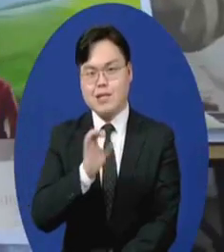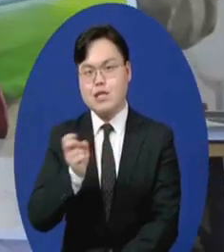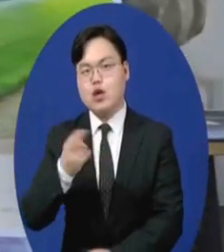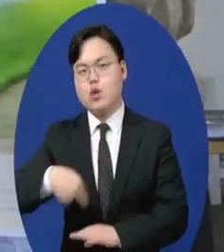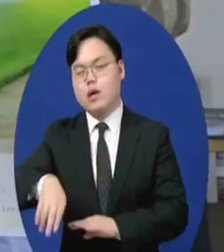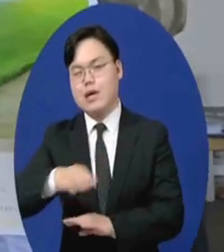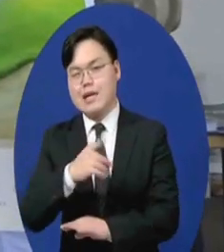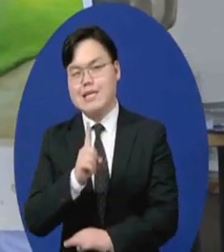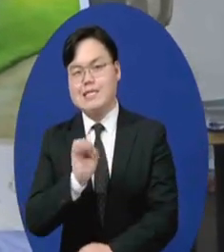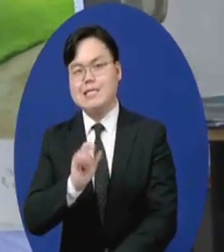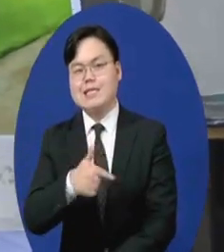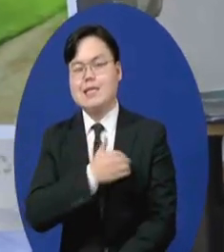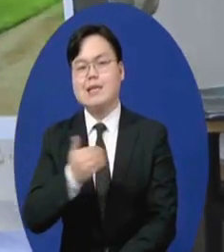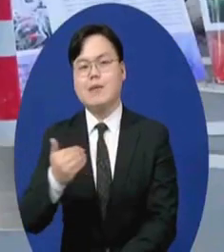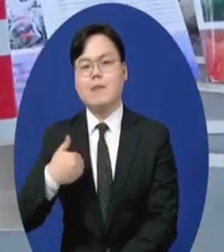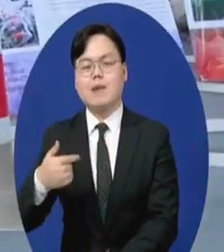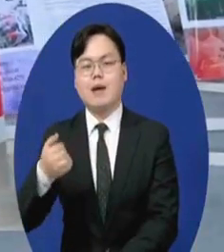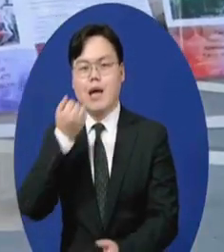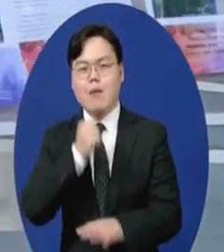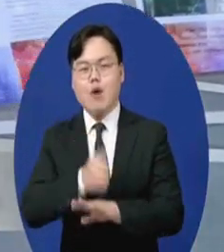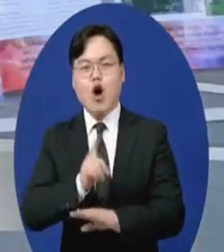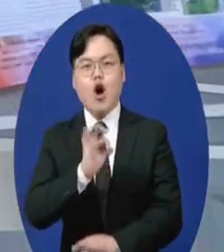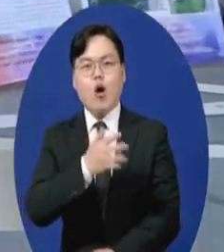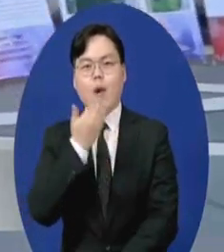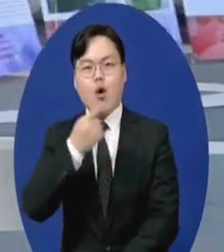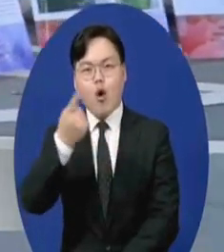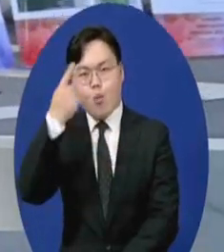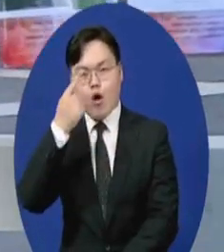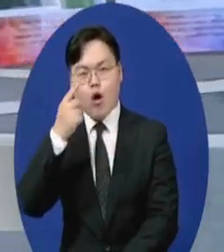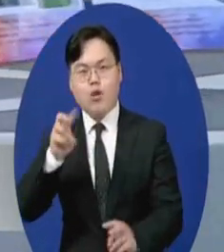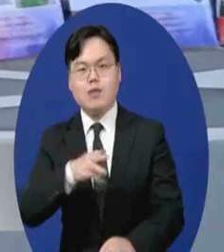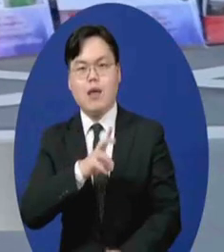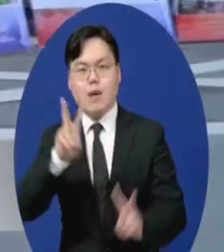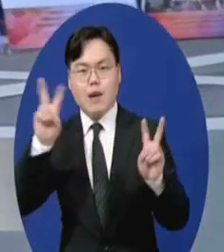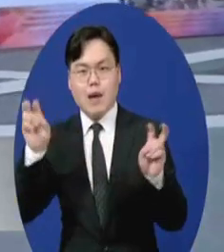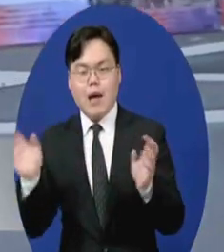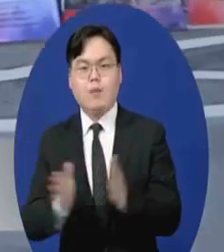даргын хамгийн газар Хоггүй Монгол төрийн бус байгууллагууд хамтран зохион